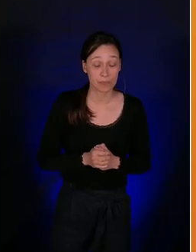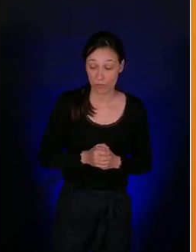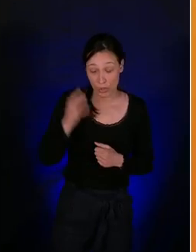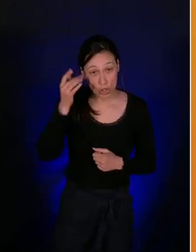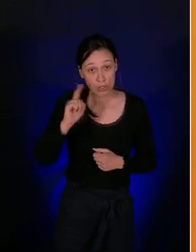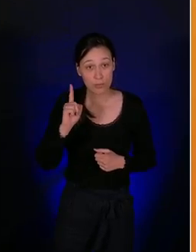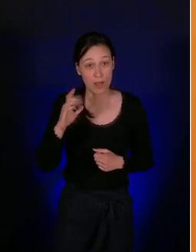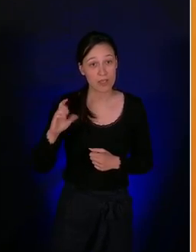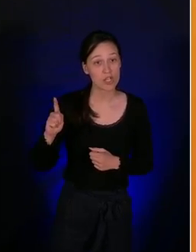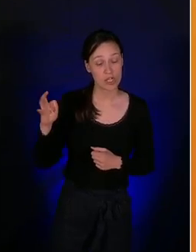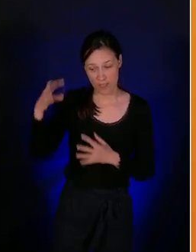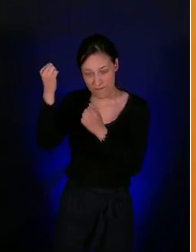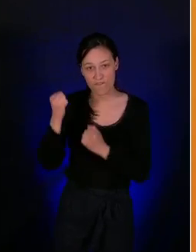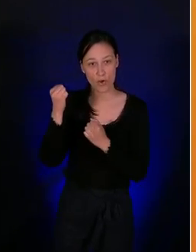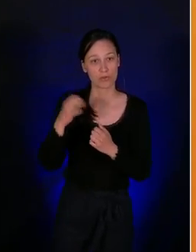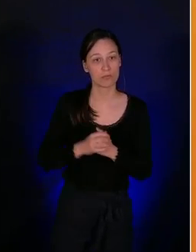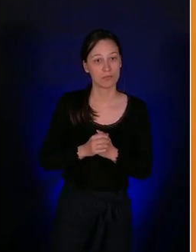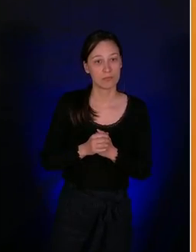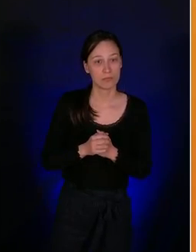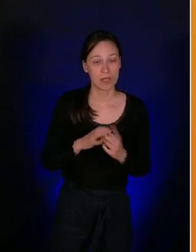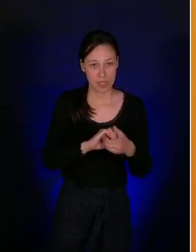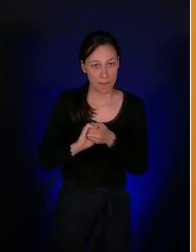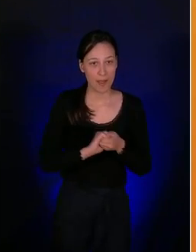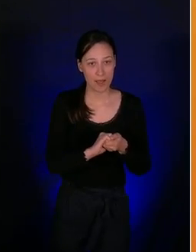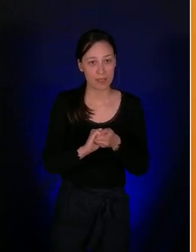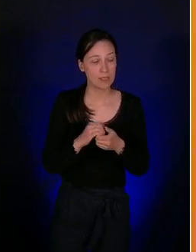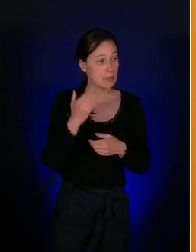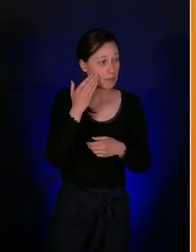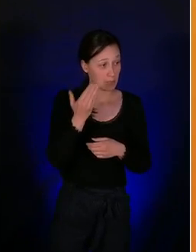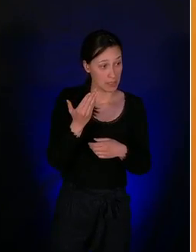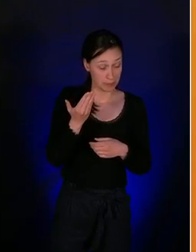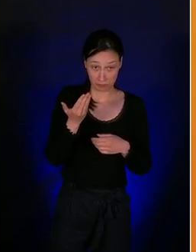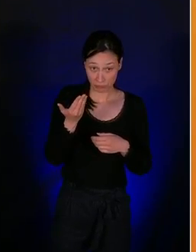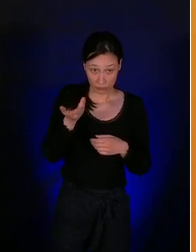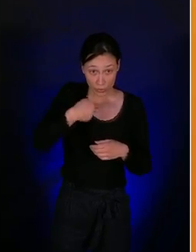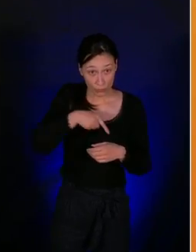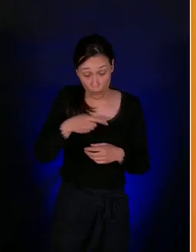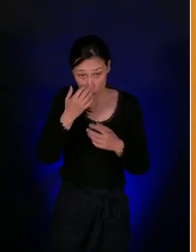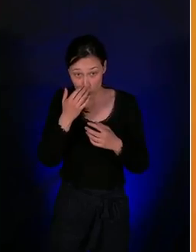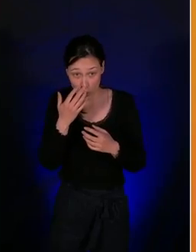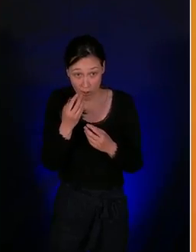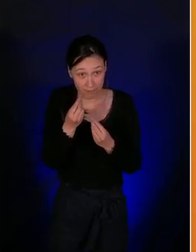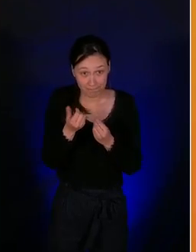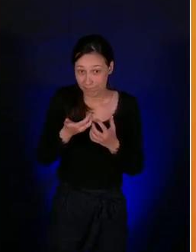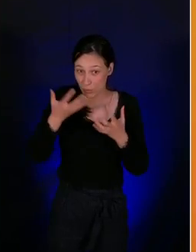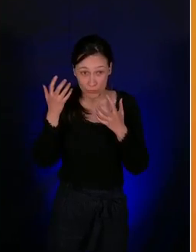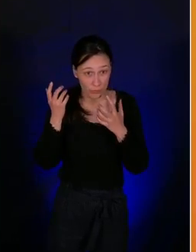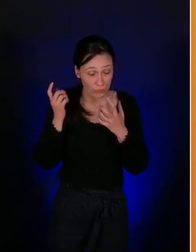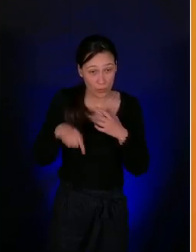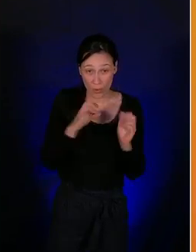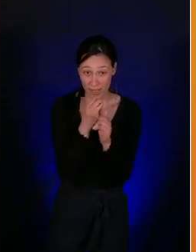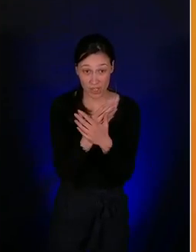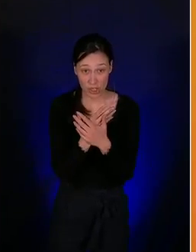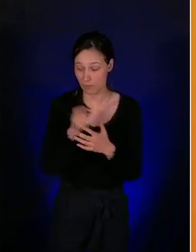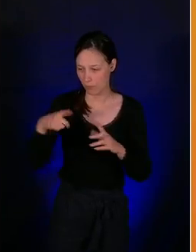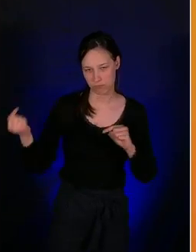cela. Mes camarades, et je ne parle que de celles et ceux que j'ai nommés à l'instant, intervenez, débattez sur ce document d'orientation